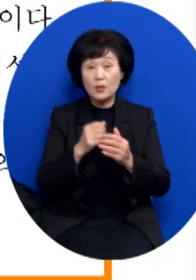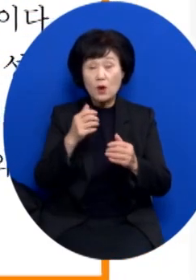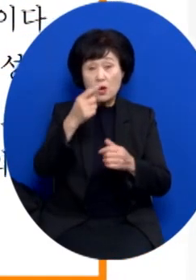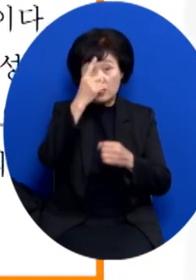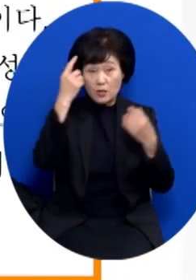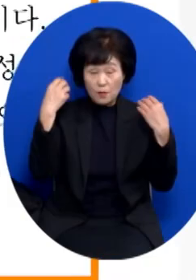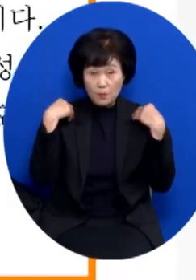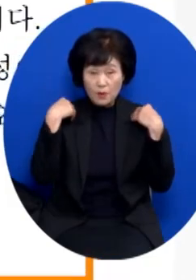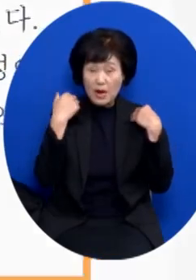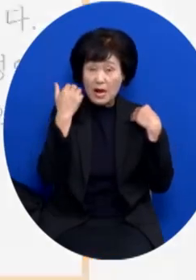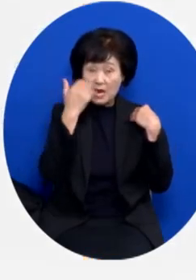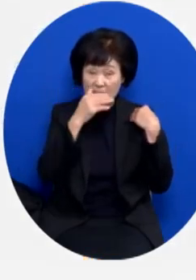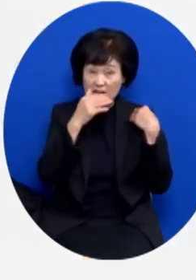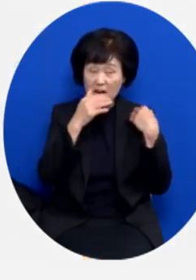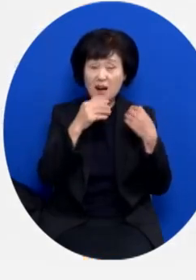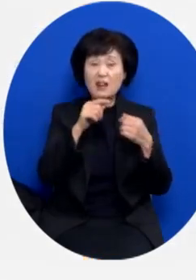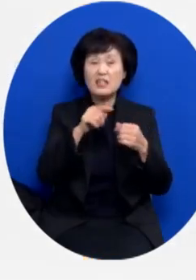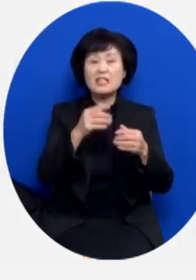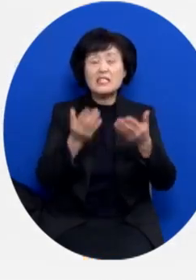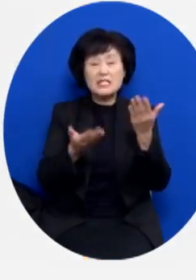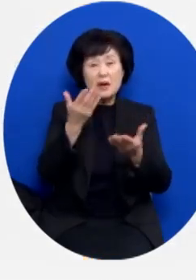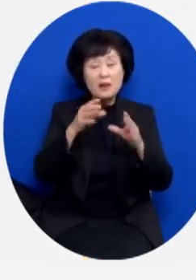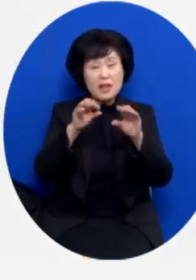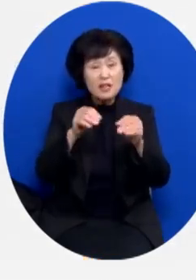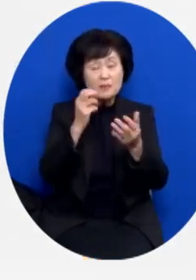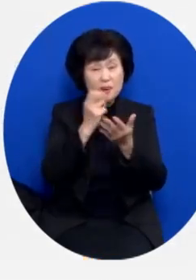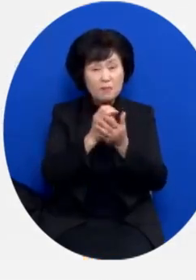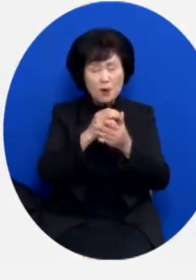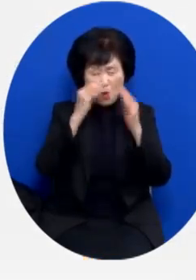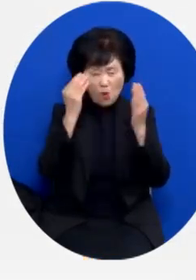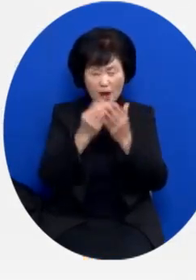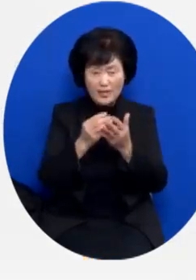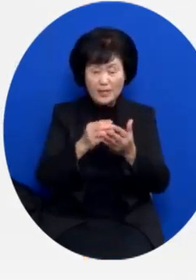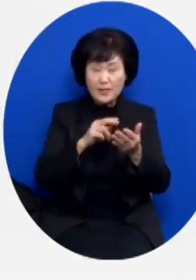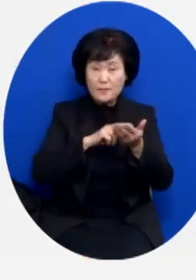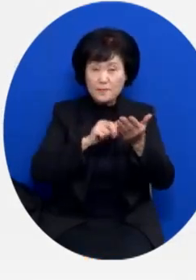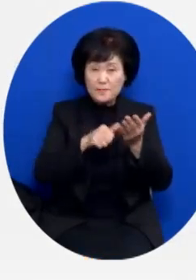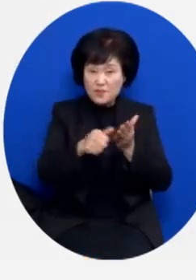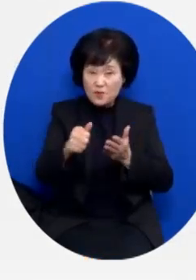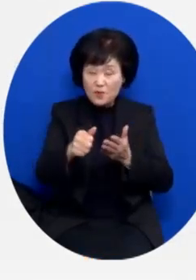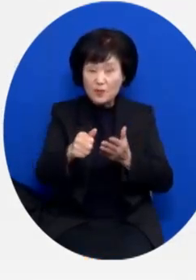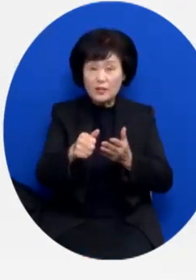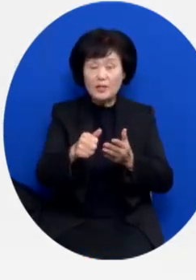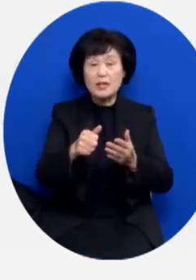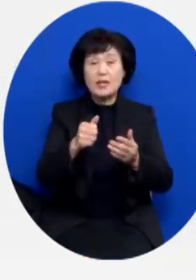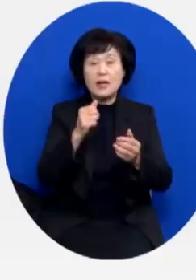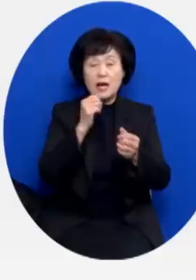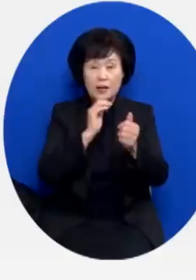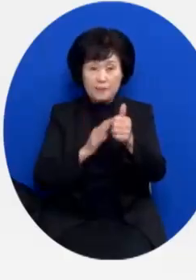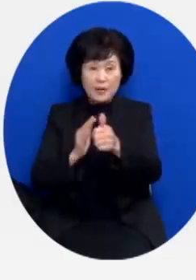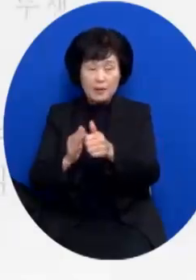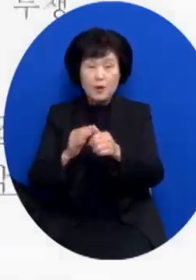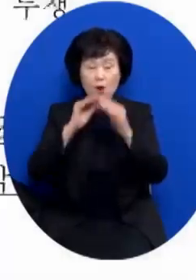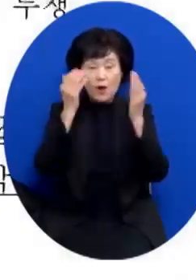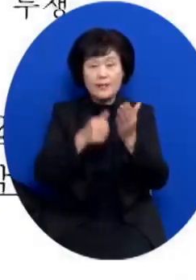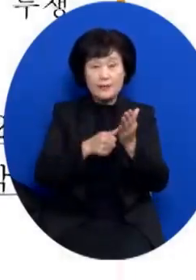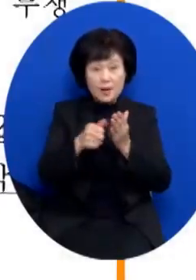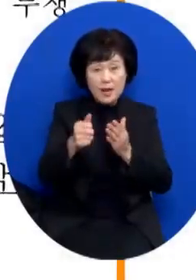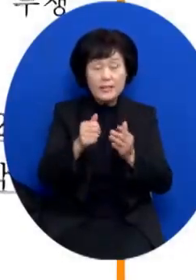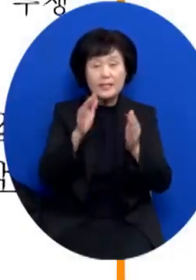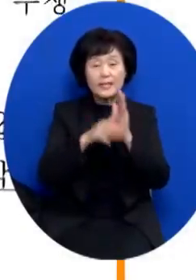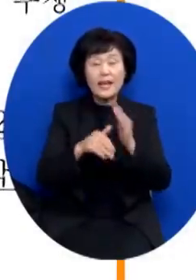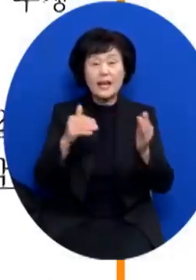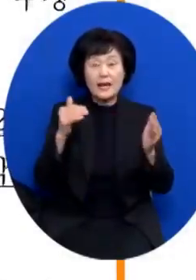정부가 성혁명 차별금지법 내용을 완전히 삭제할 것을 결단할 차례라며 관련 내용을 완전히 삭제할 때까지